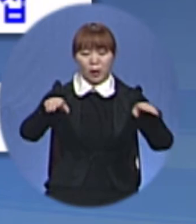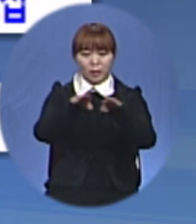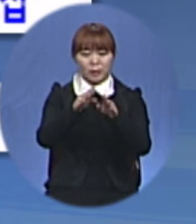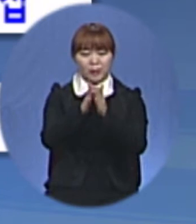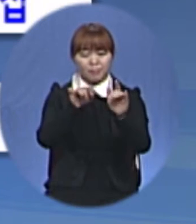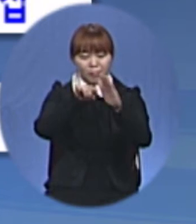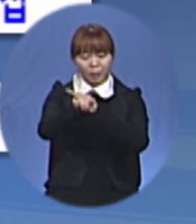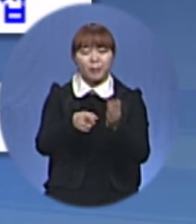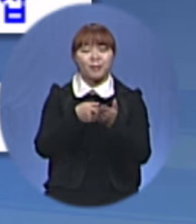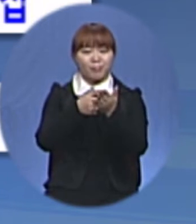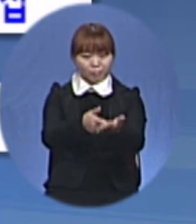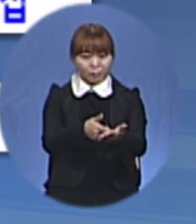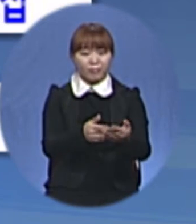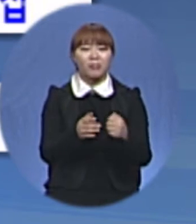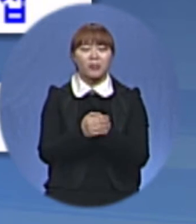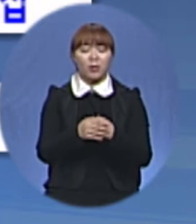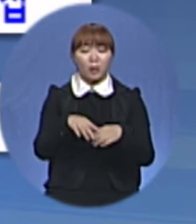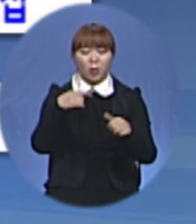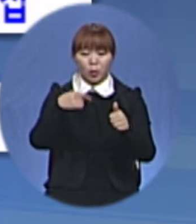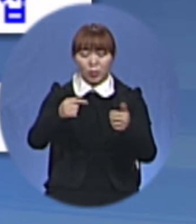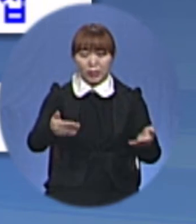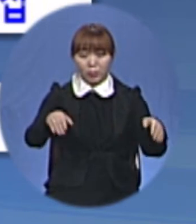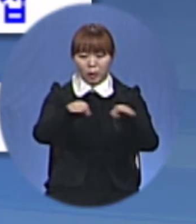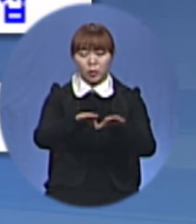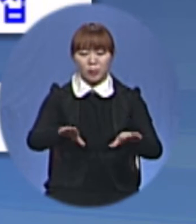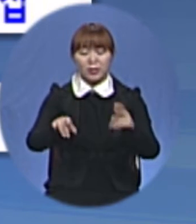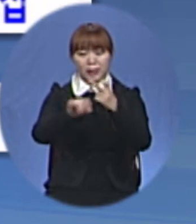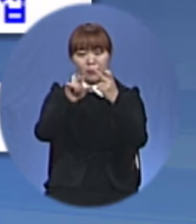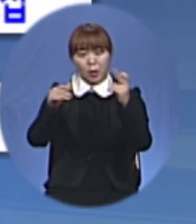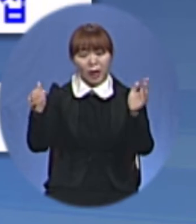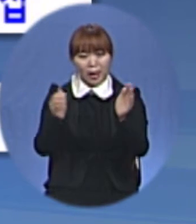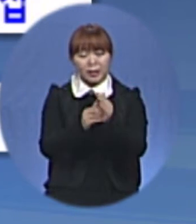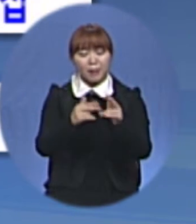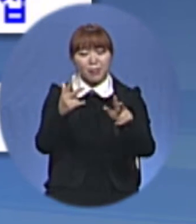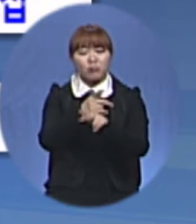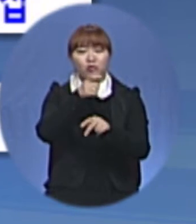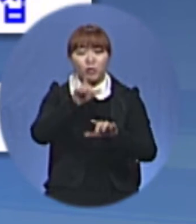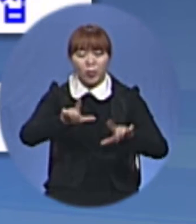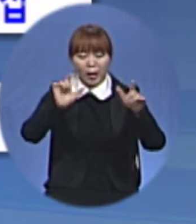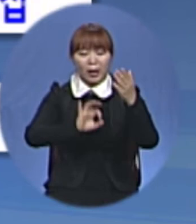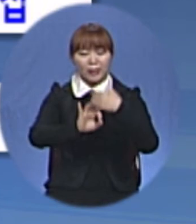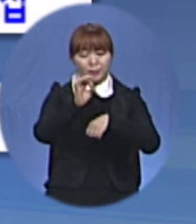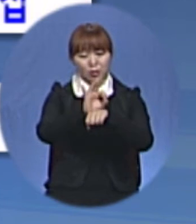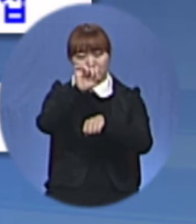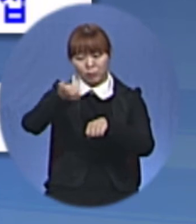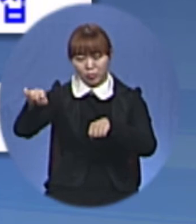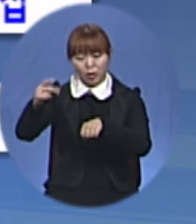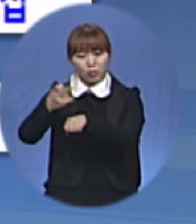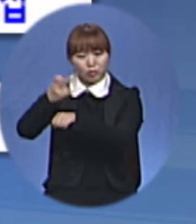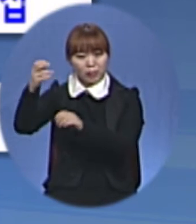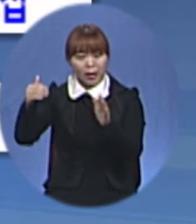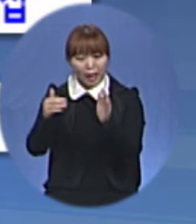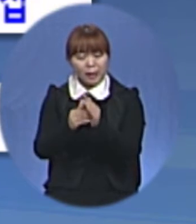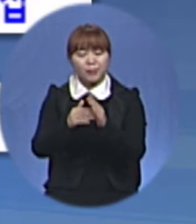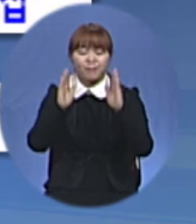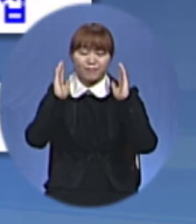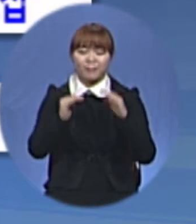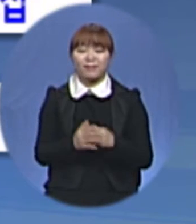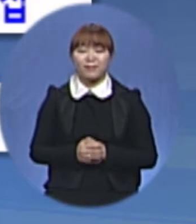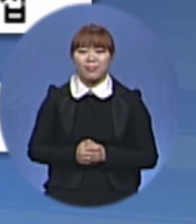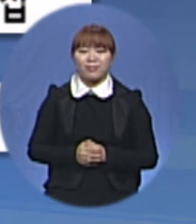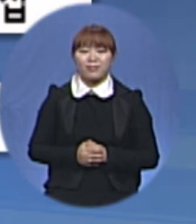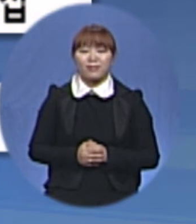직접 방문해 신청하면 되며 교육기간은 오는 12월까지 매주 수요일 오전 10시부터 12시까지 진행됩니다.